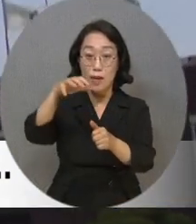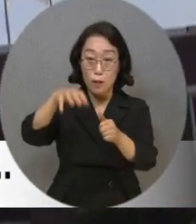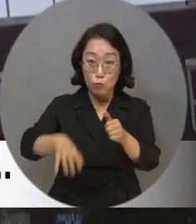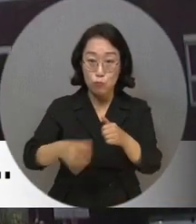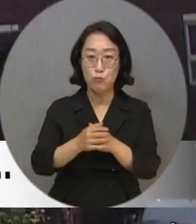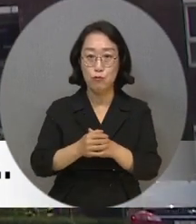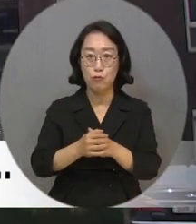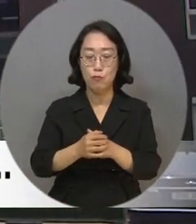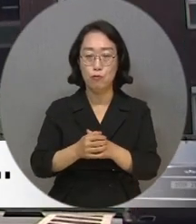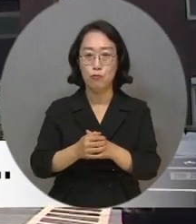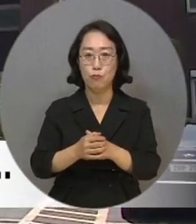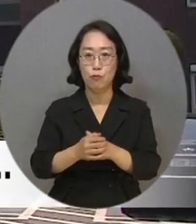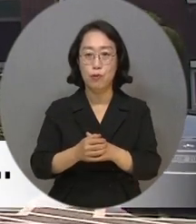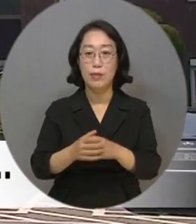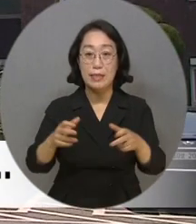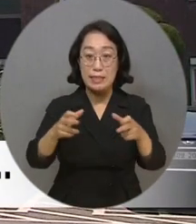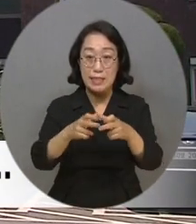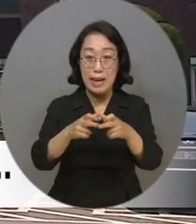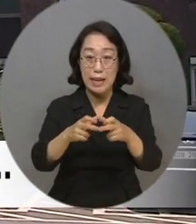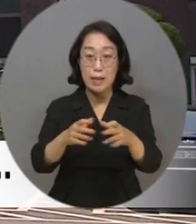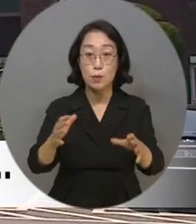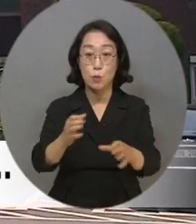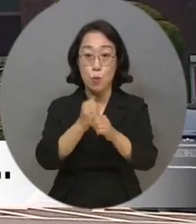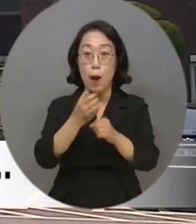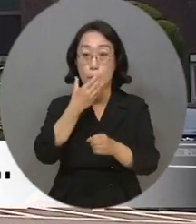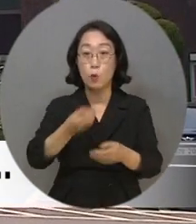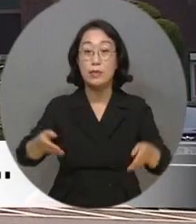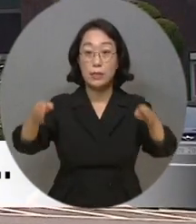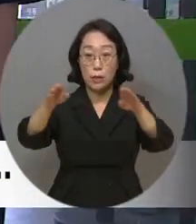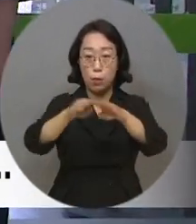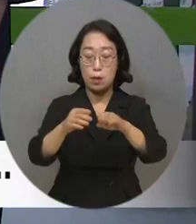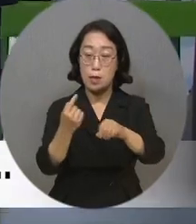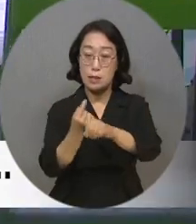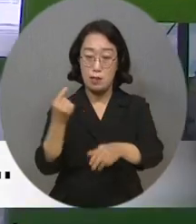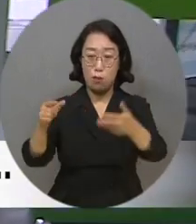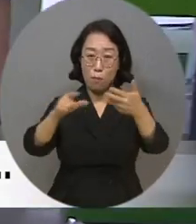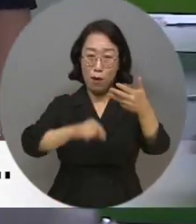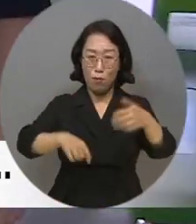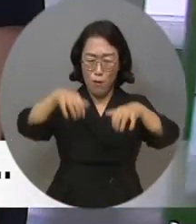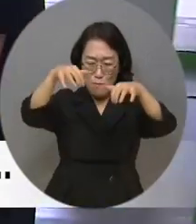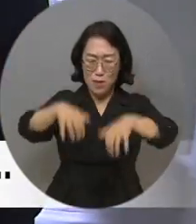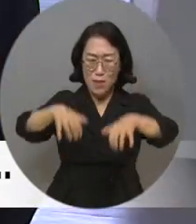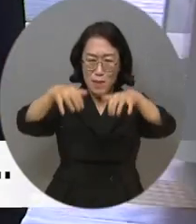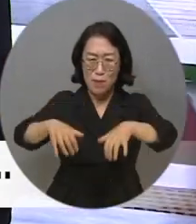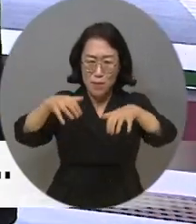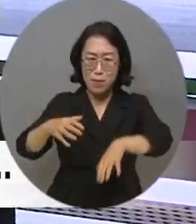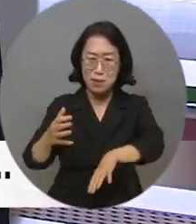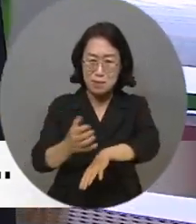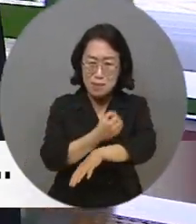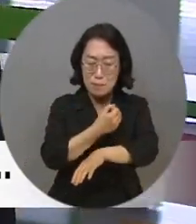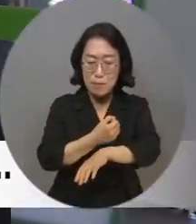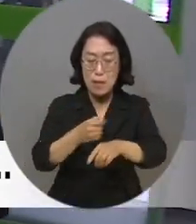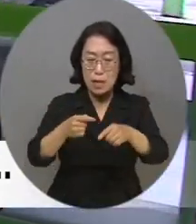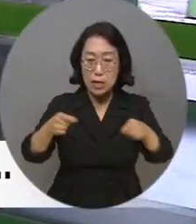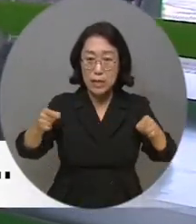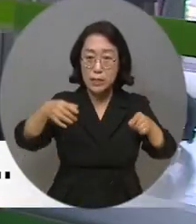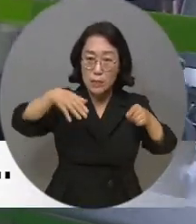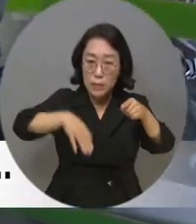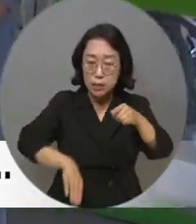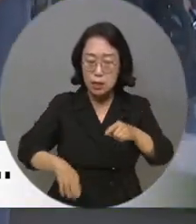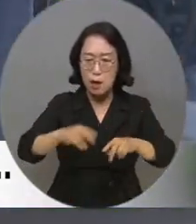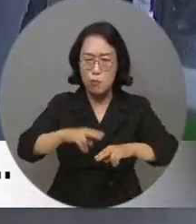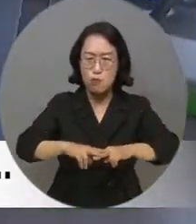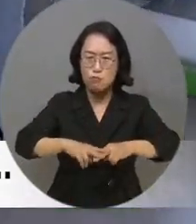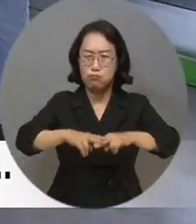위치한 서울시립남부장애인종합복지관 지난해 8월 폭우가 내리면서 복지관 1층과 지하가 옷으로